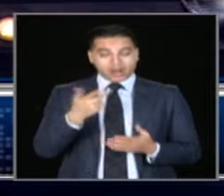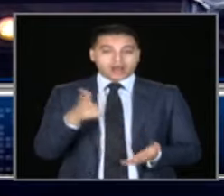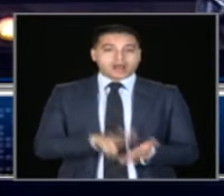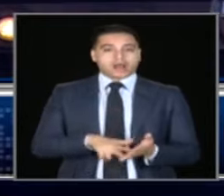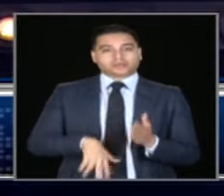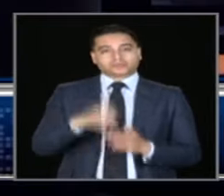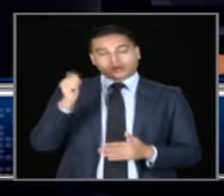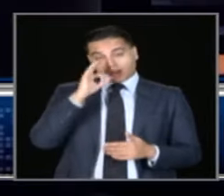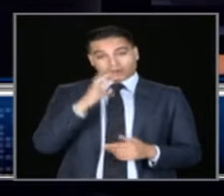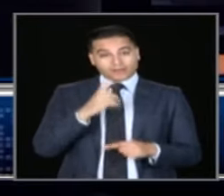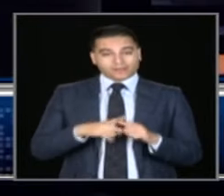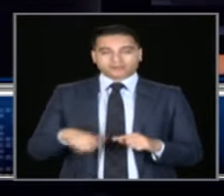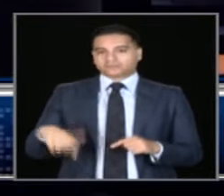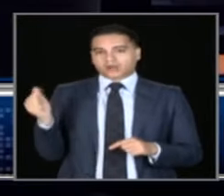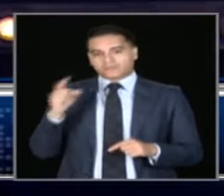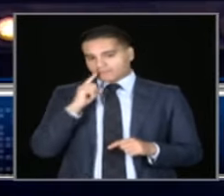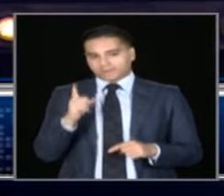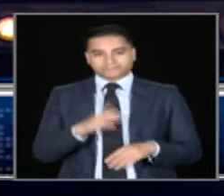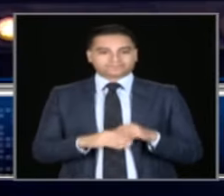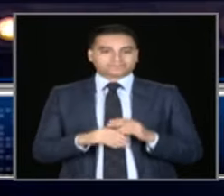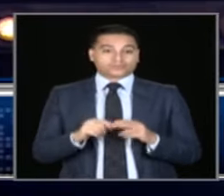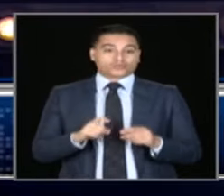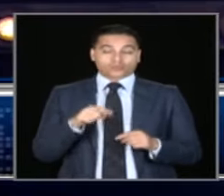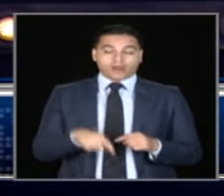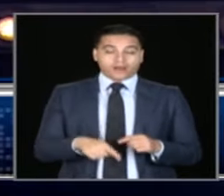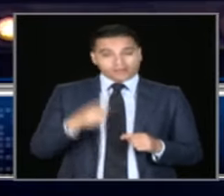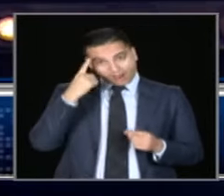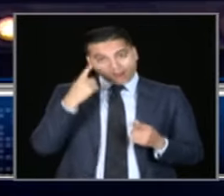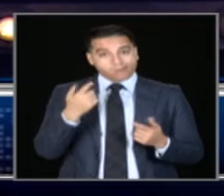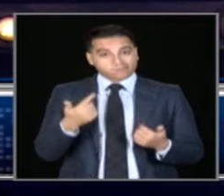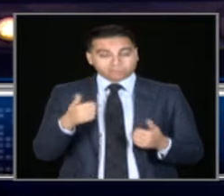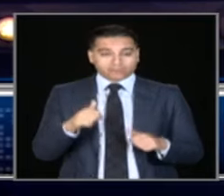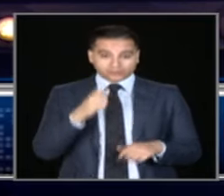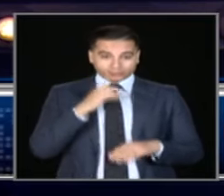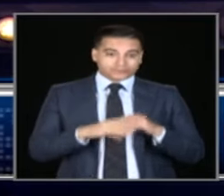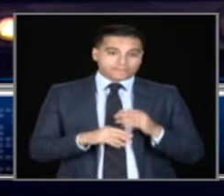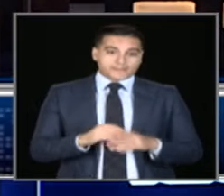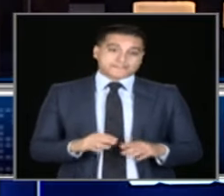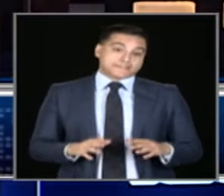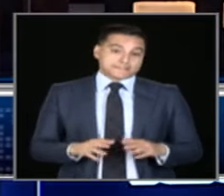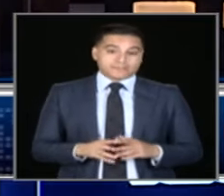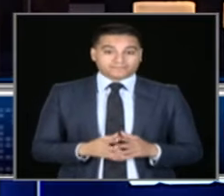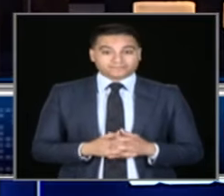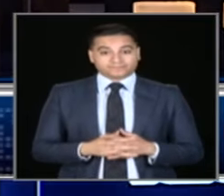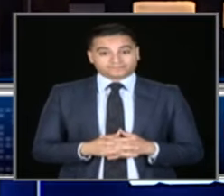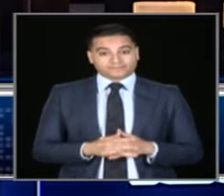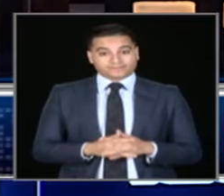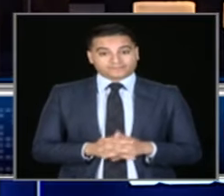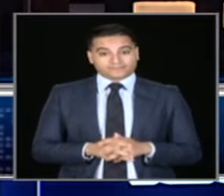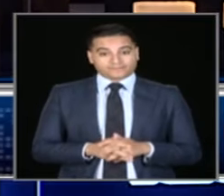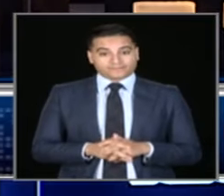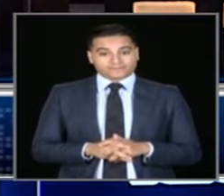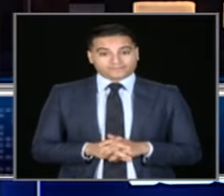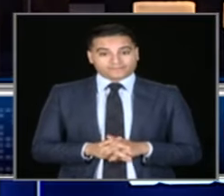غلط مبروك لفريق كوميكس. سؤال مبني على معلومة يا عندك. هي عدت بس مش متأكد، مش